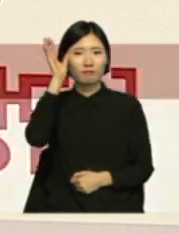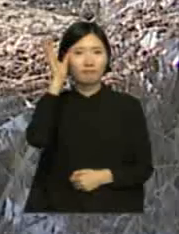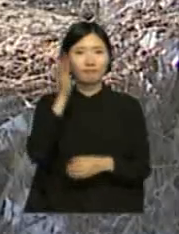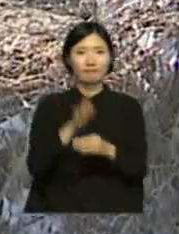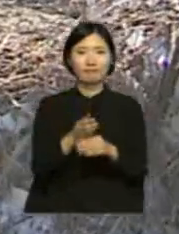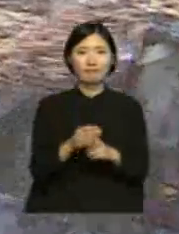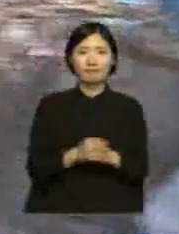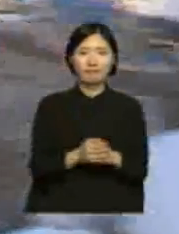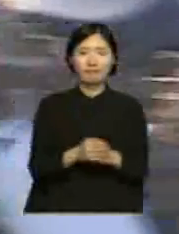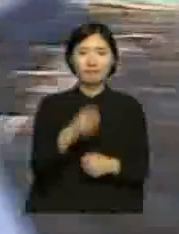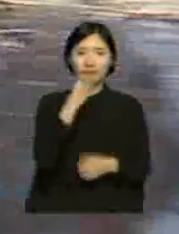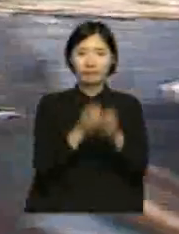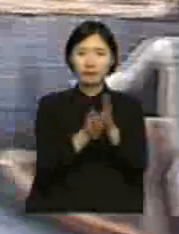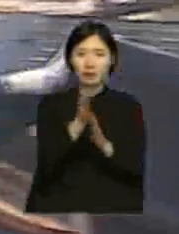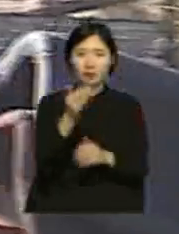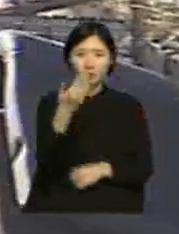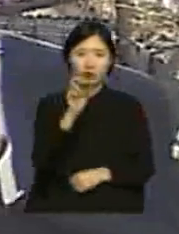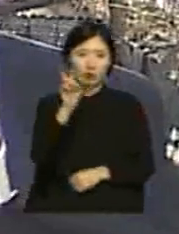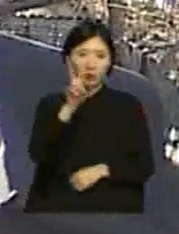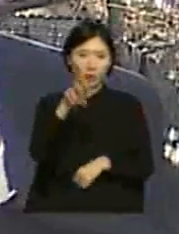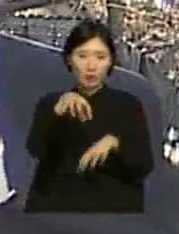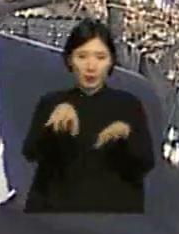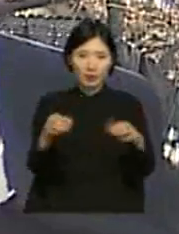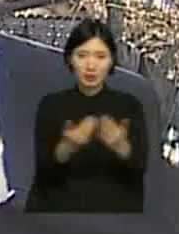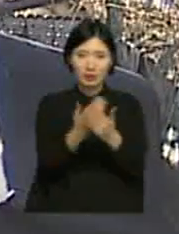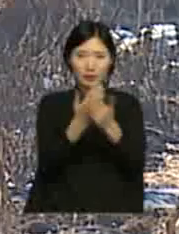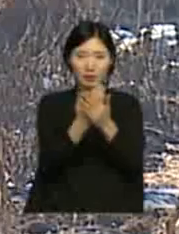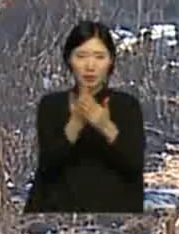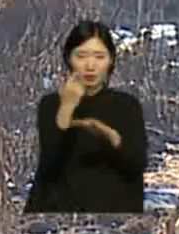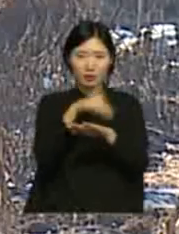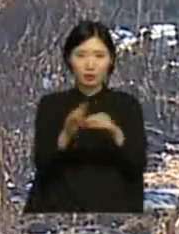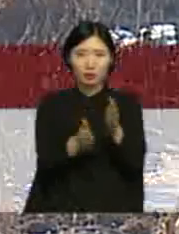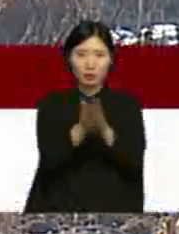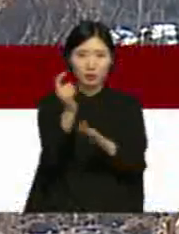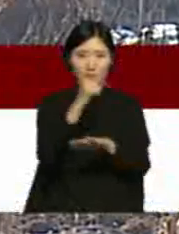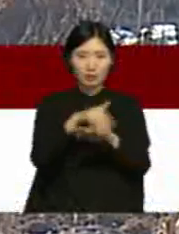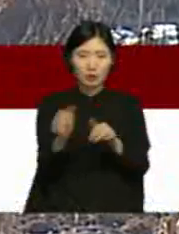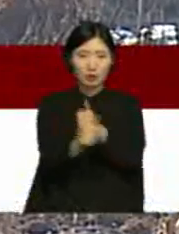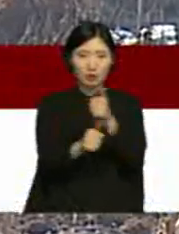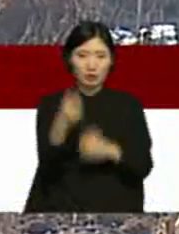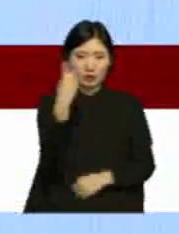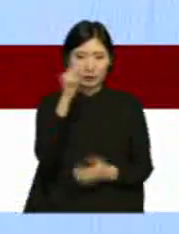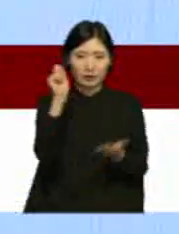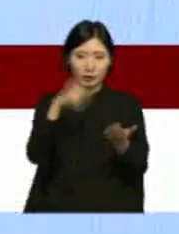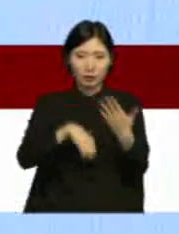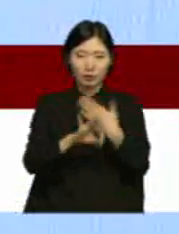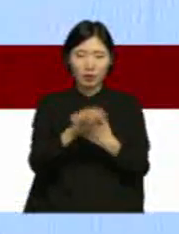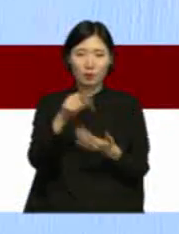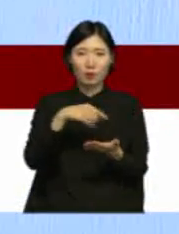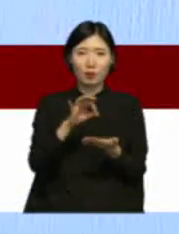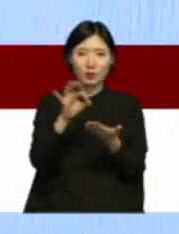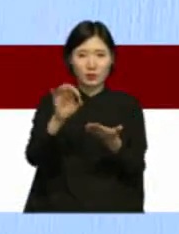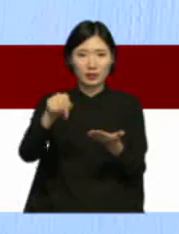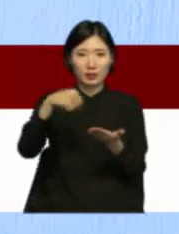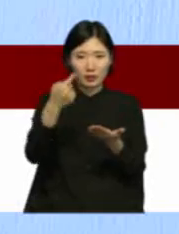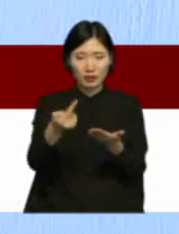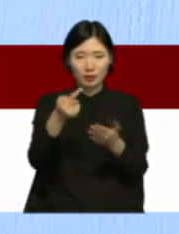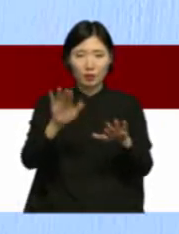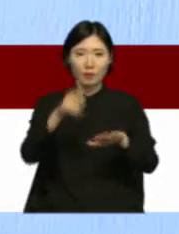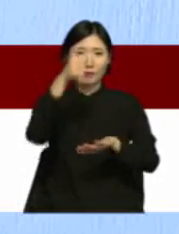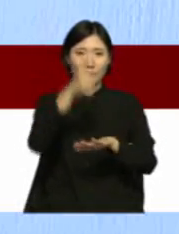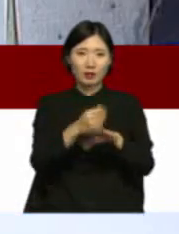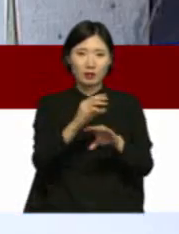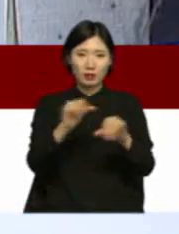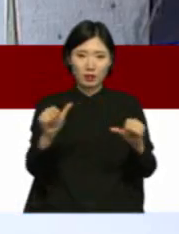있어요 서울시는 구룡마을 개발계획이 도시계획 위원회의 심의를 통과하면 보상을 거쳐 연말